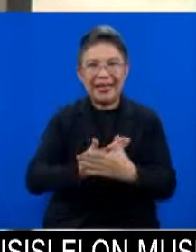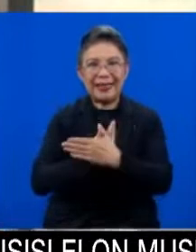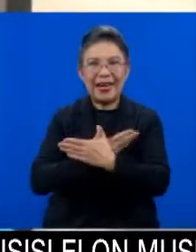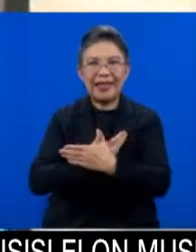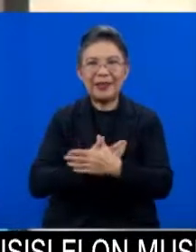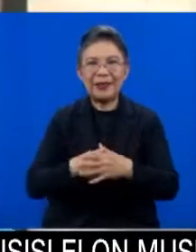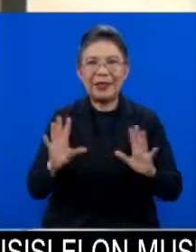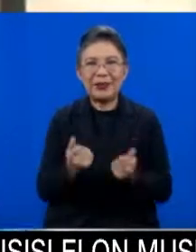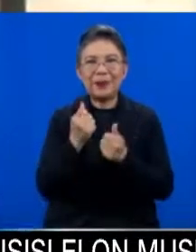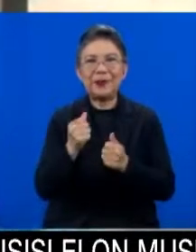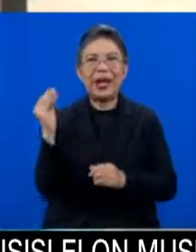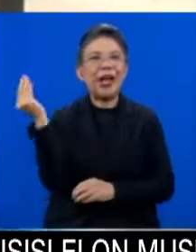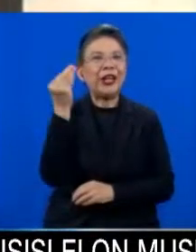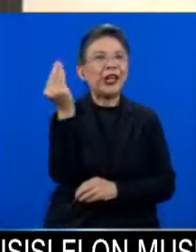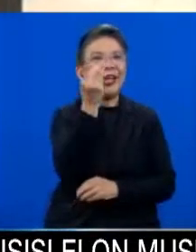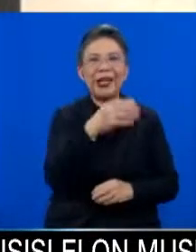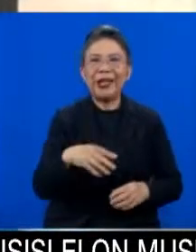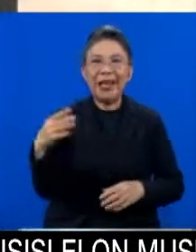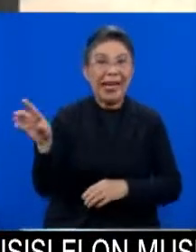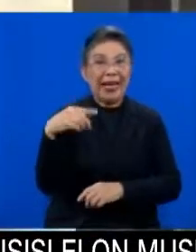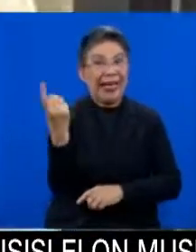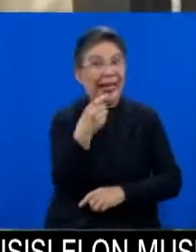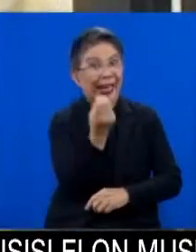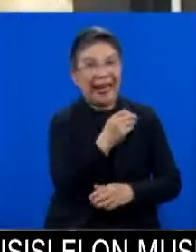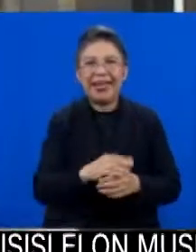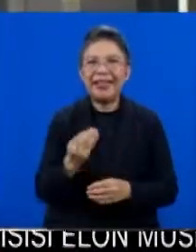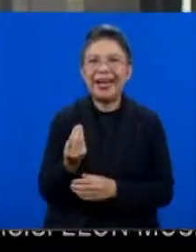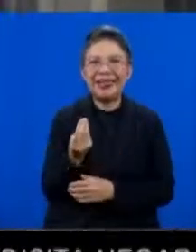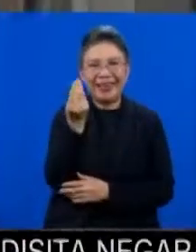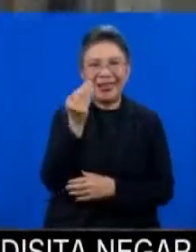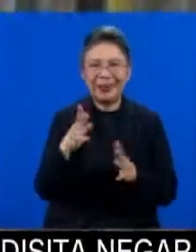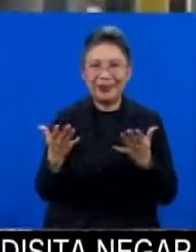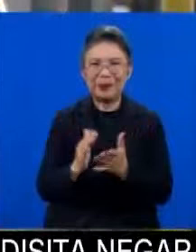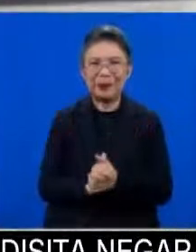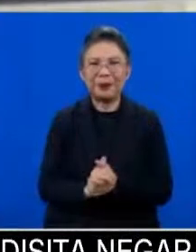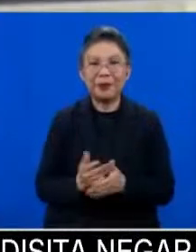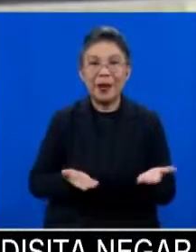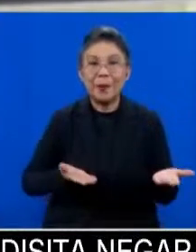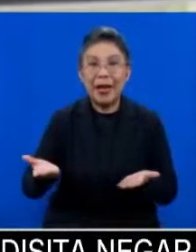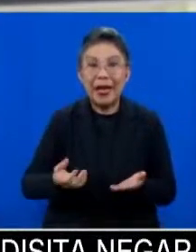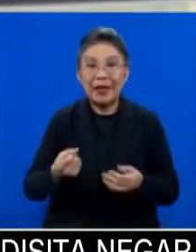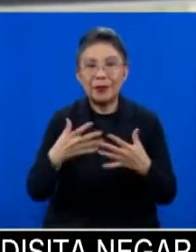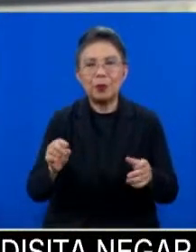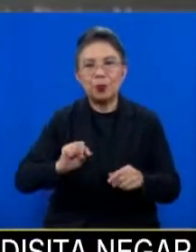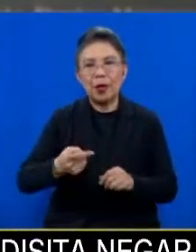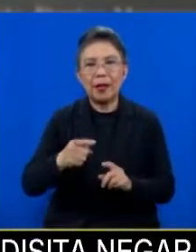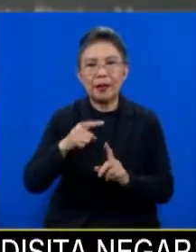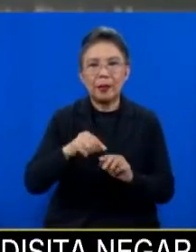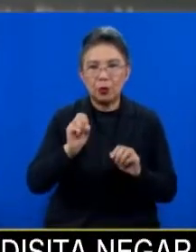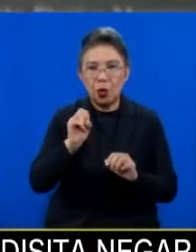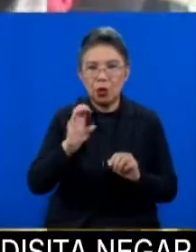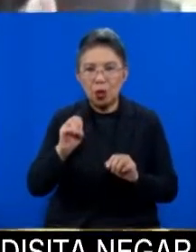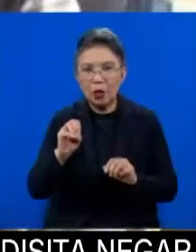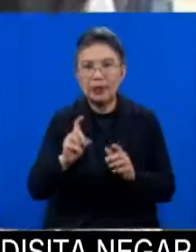ada kesempatan buat keliling Jakarta gratis gitu loh. Layanan Transjakarta gratis mulai berlaku dari pukul